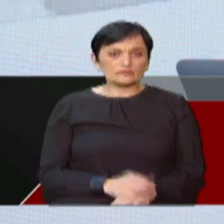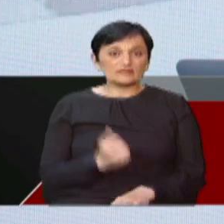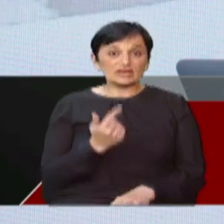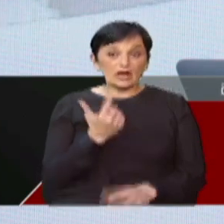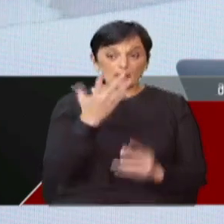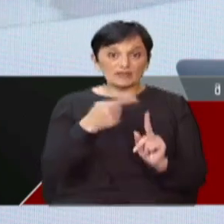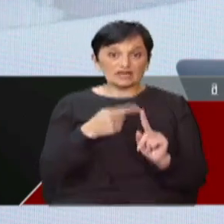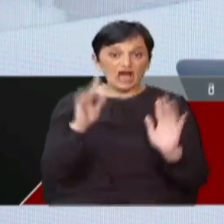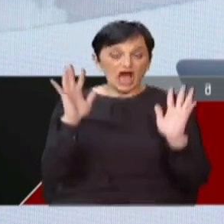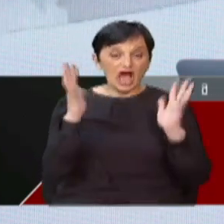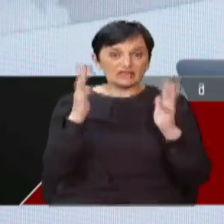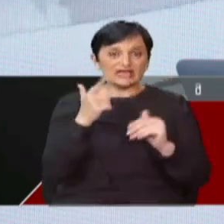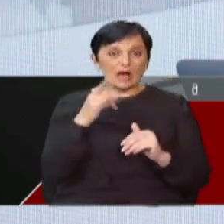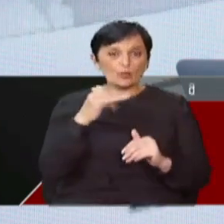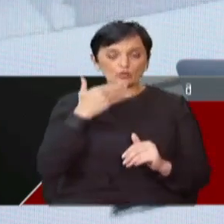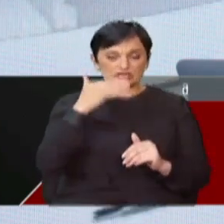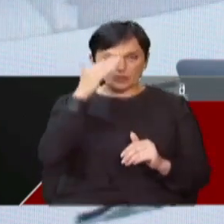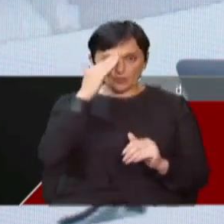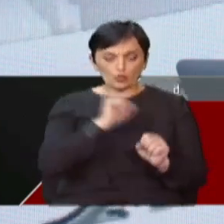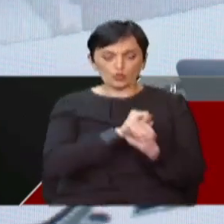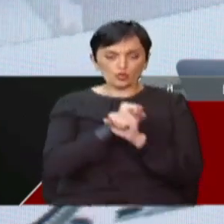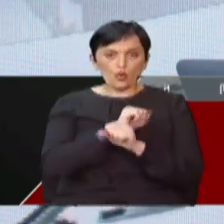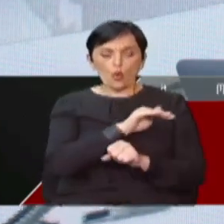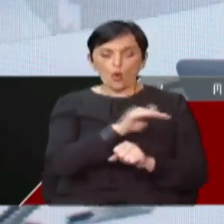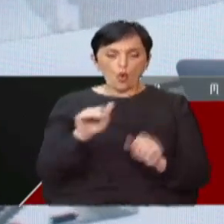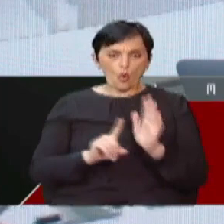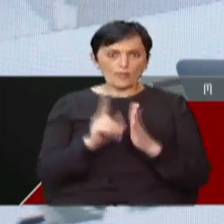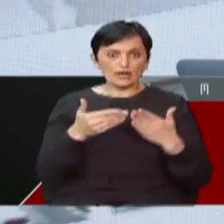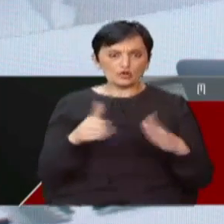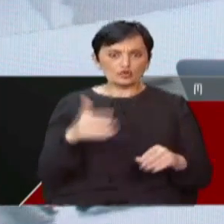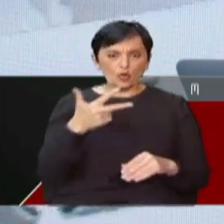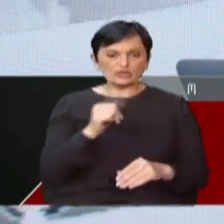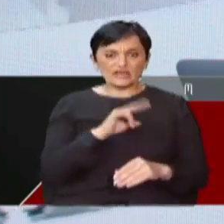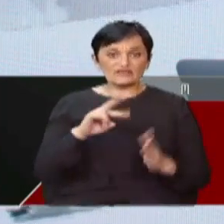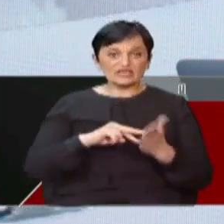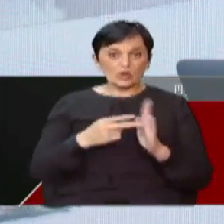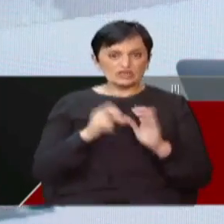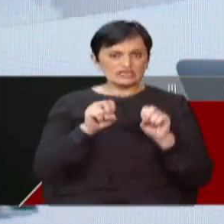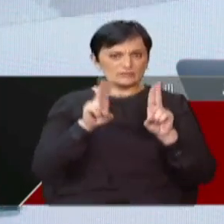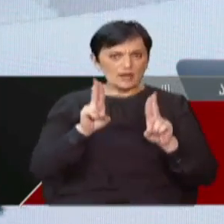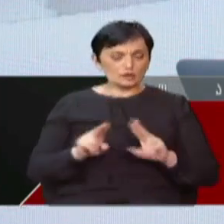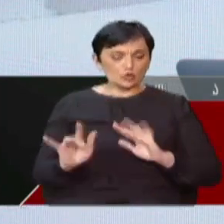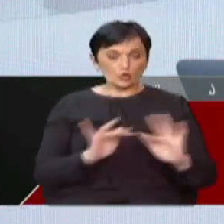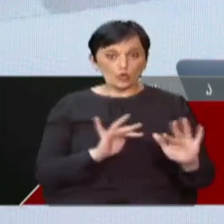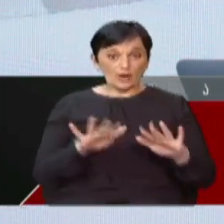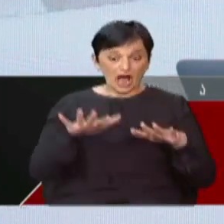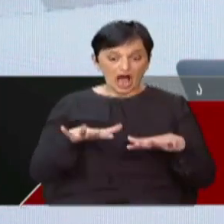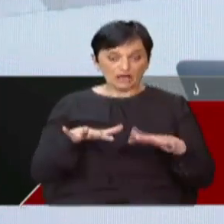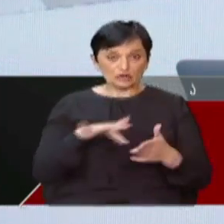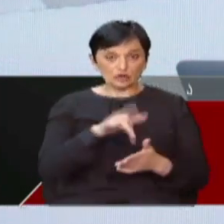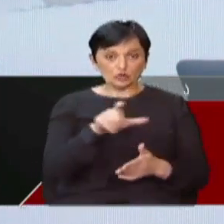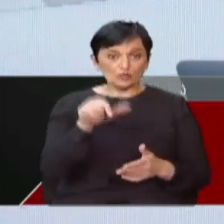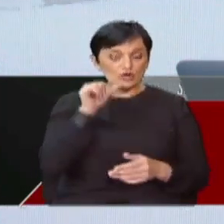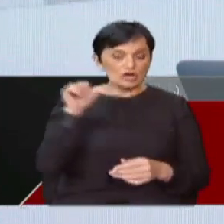რამდენიმე დღეში ანაკლია განმუხურ შეზაფხული საკურორტო სეზონი ოფიციალურად გაიხსნება 30 ივნისს დაგეგმილია სპეციალური ღონისძიებაც ადგილობრივები